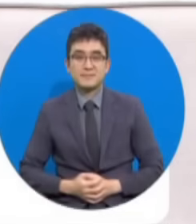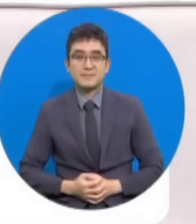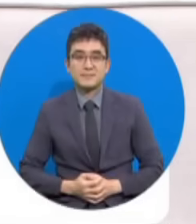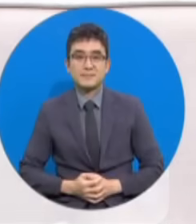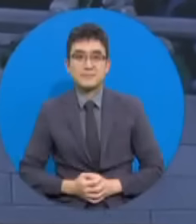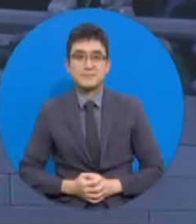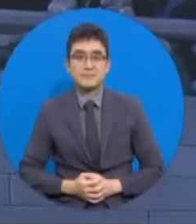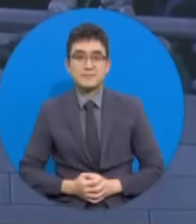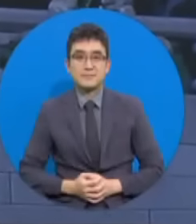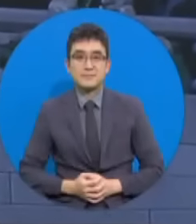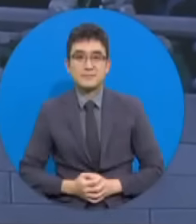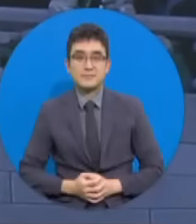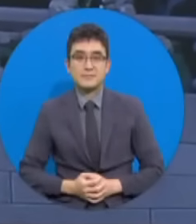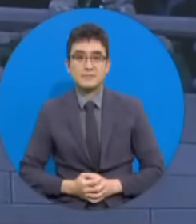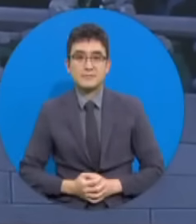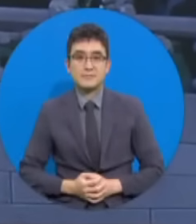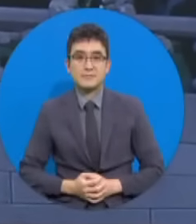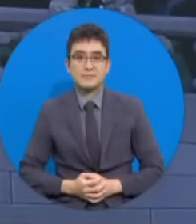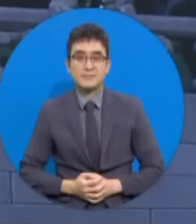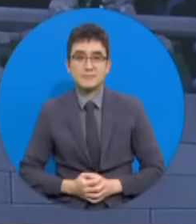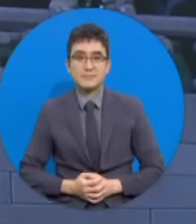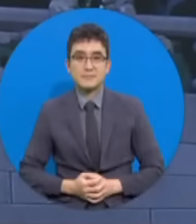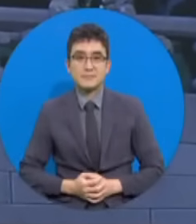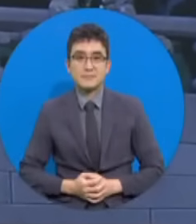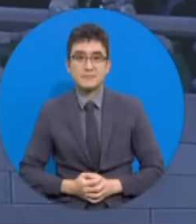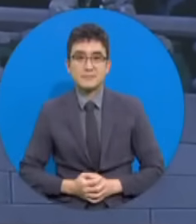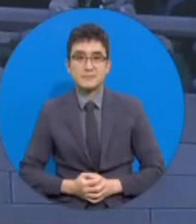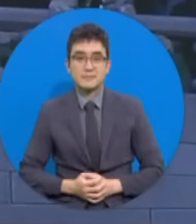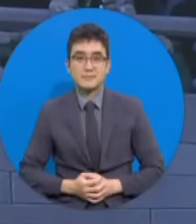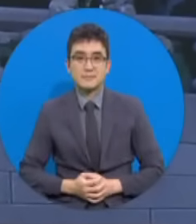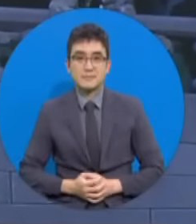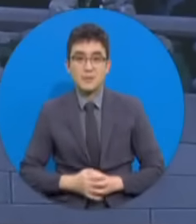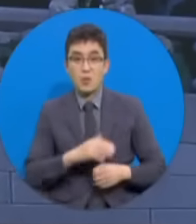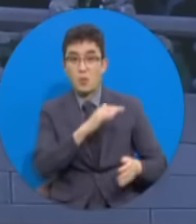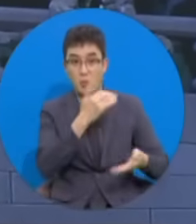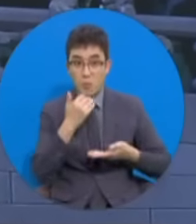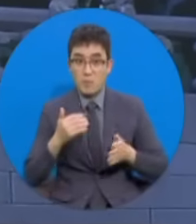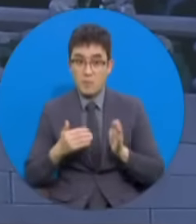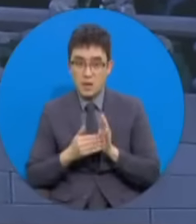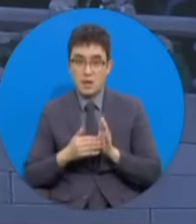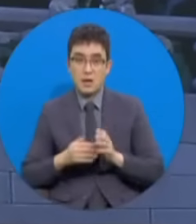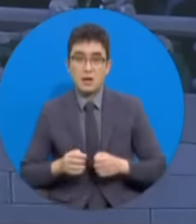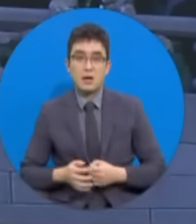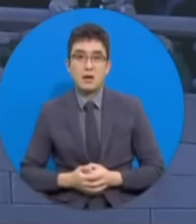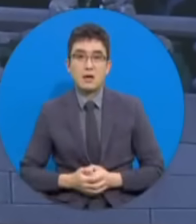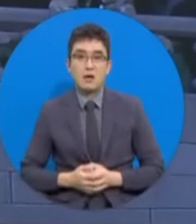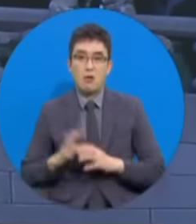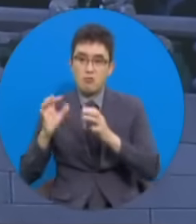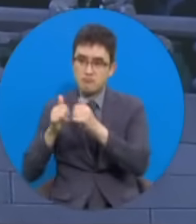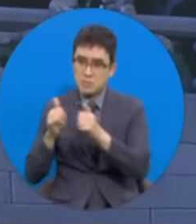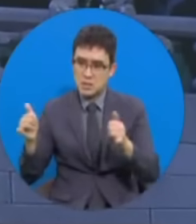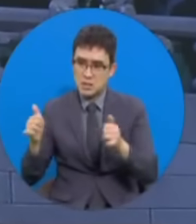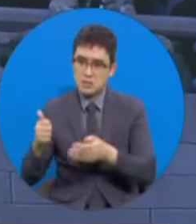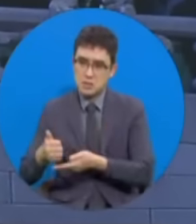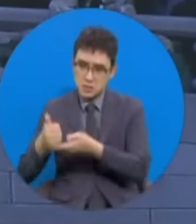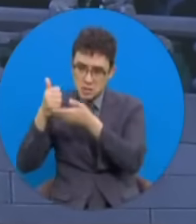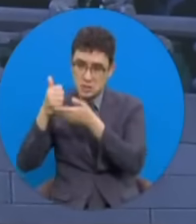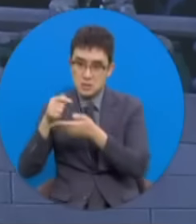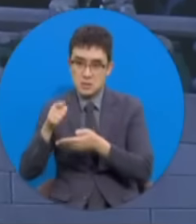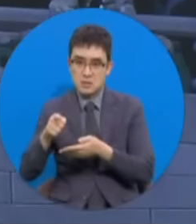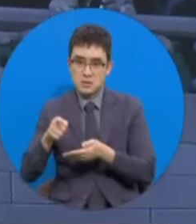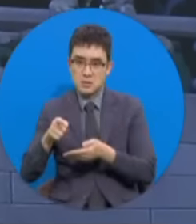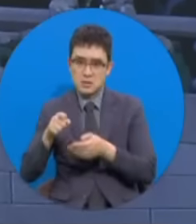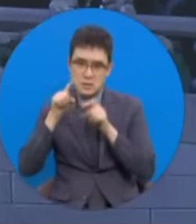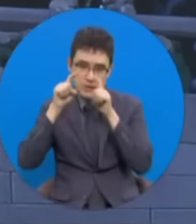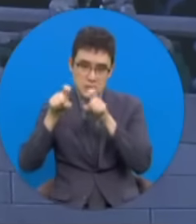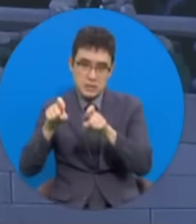네. 이게 이 김관선 변호사님의 개인적 견해 들어봤는데 이게 뭔가 국민들을 위해서는 의혹이 좀 해소되는 방향으로